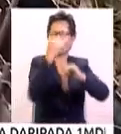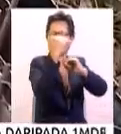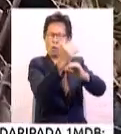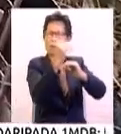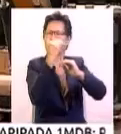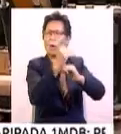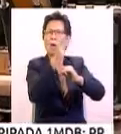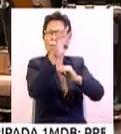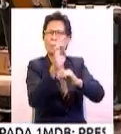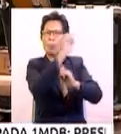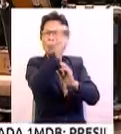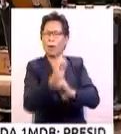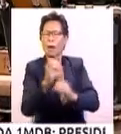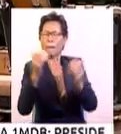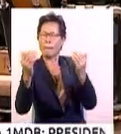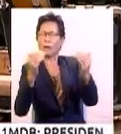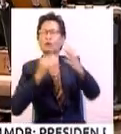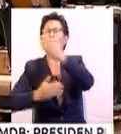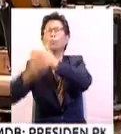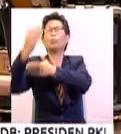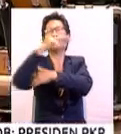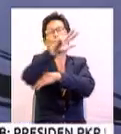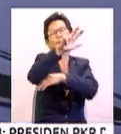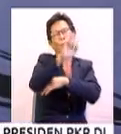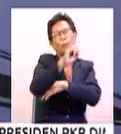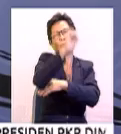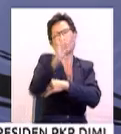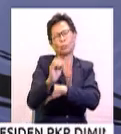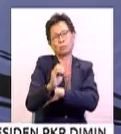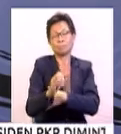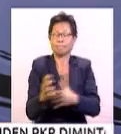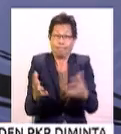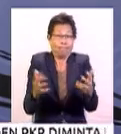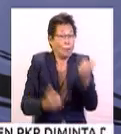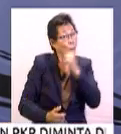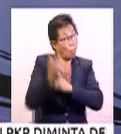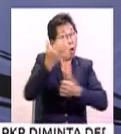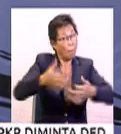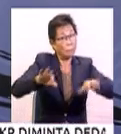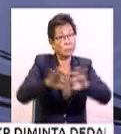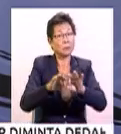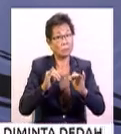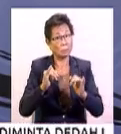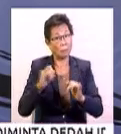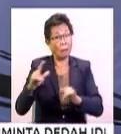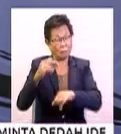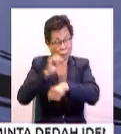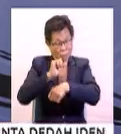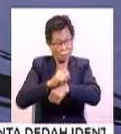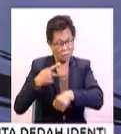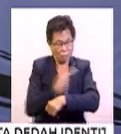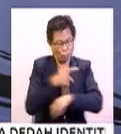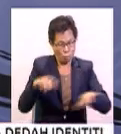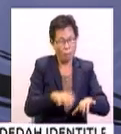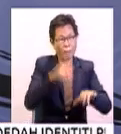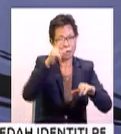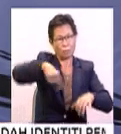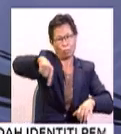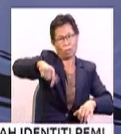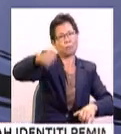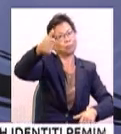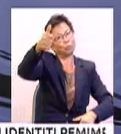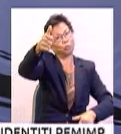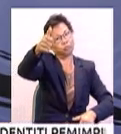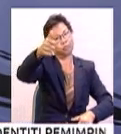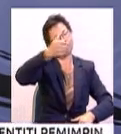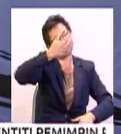sehingga 40% berbanding dahulu 30%. Tetapi apa yang penting ialah kerja-kerja yang kita lakukan mestilah mempunyai